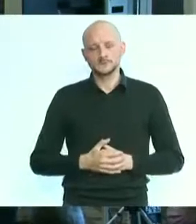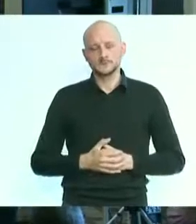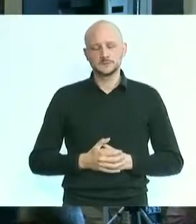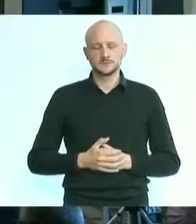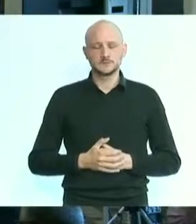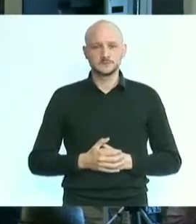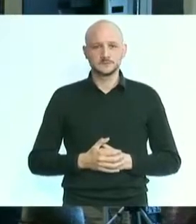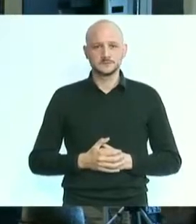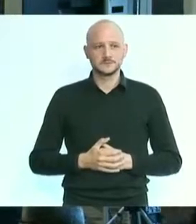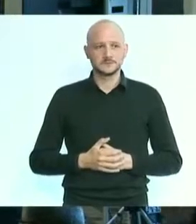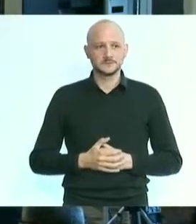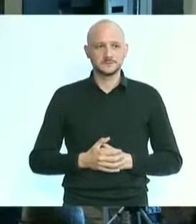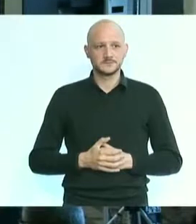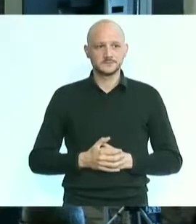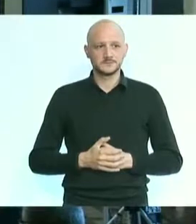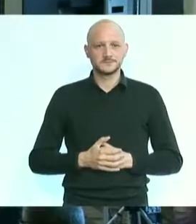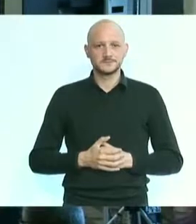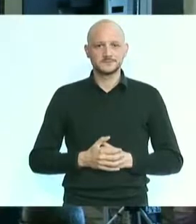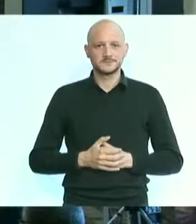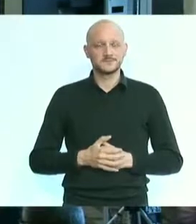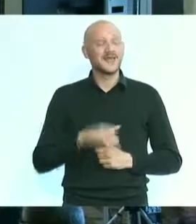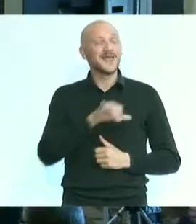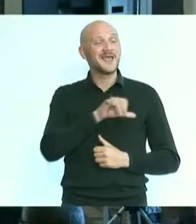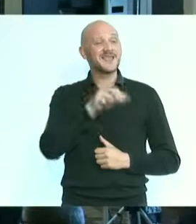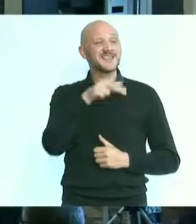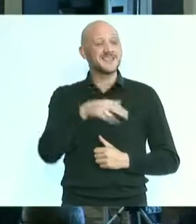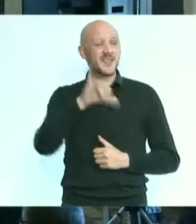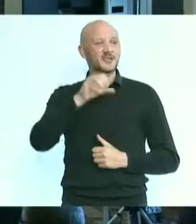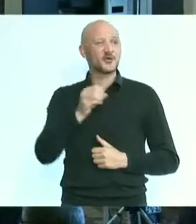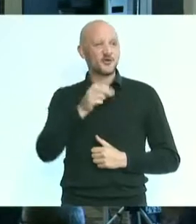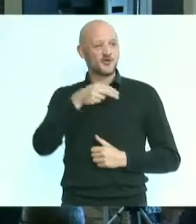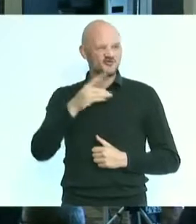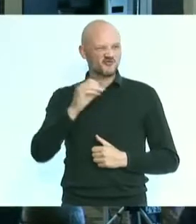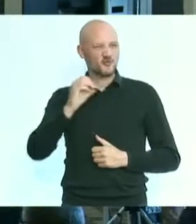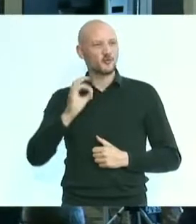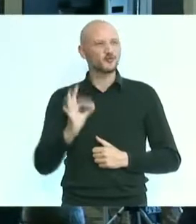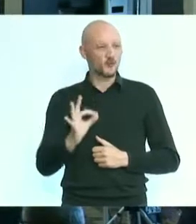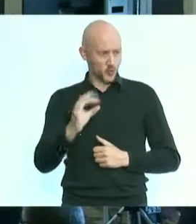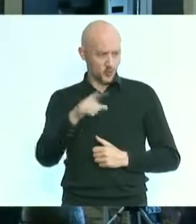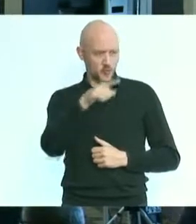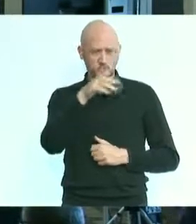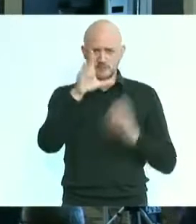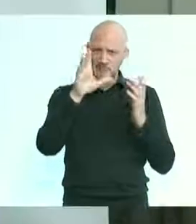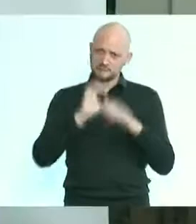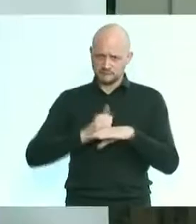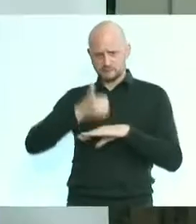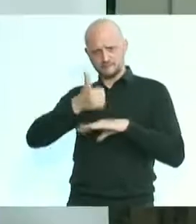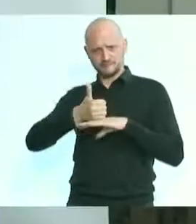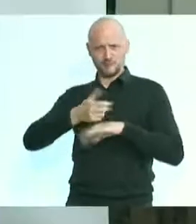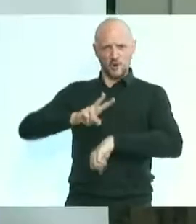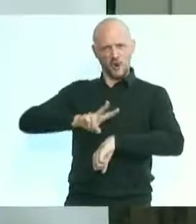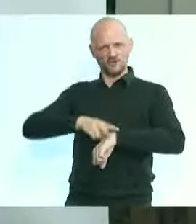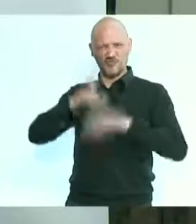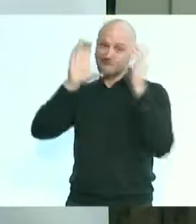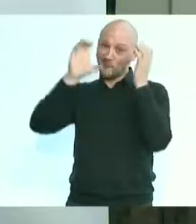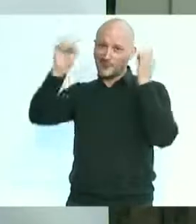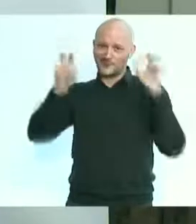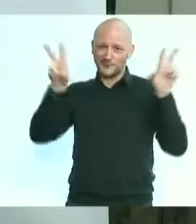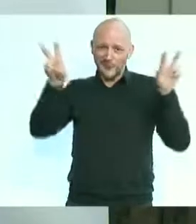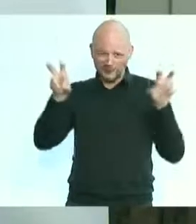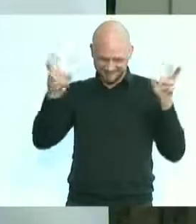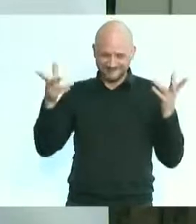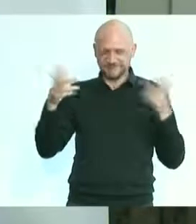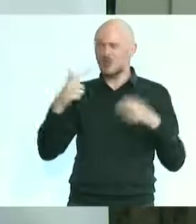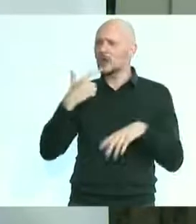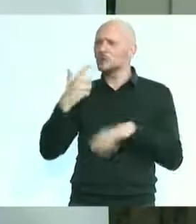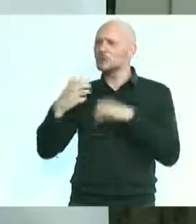Alors, Yann Jondot est ambassadeur des ambassadeurs depuis presque 3 ans maintenant, cher Yann. Il a fait un travail extraordinaire